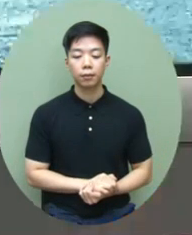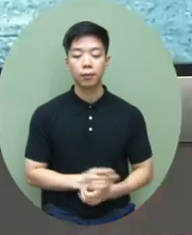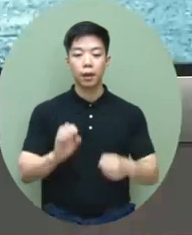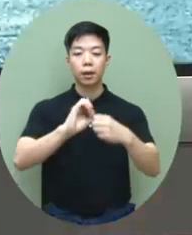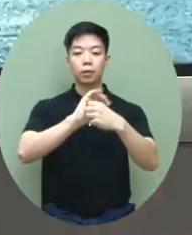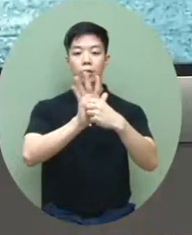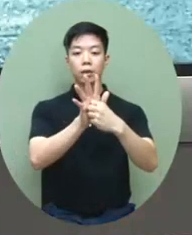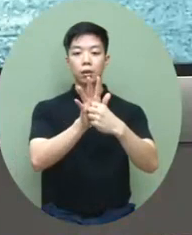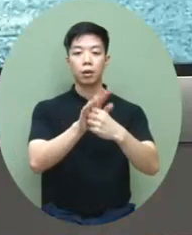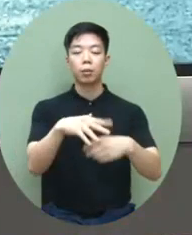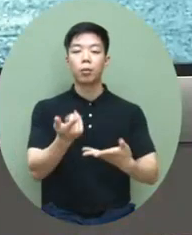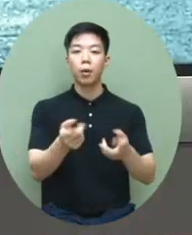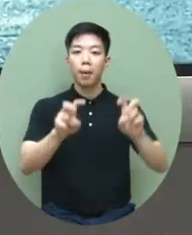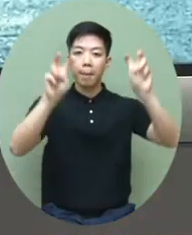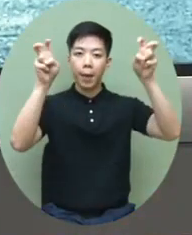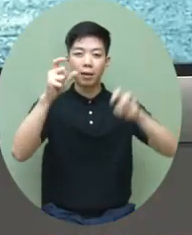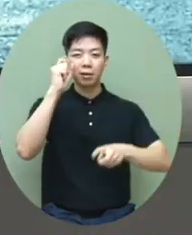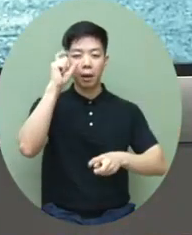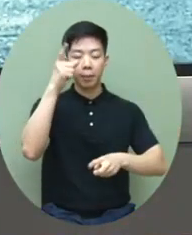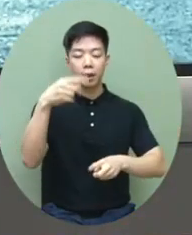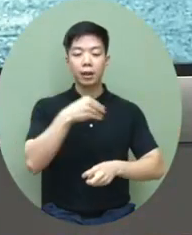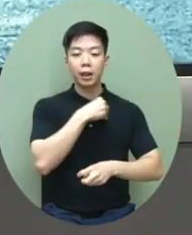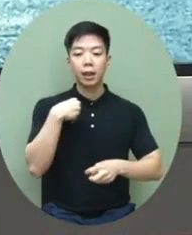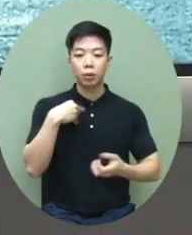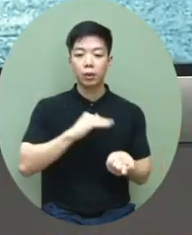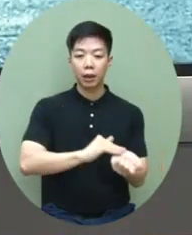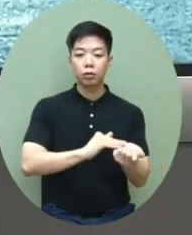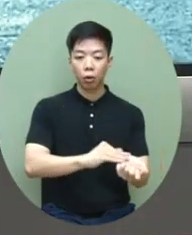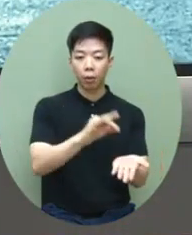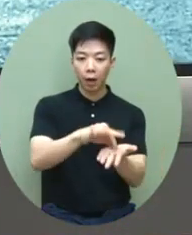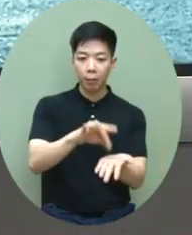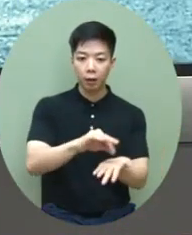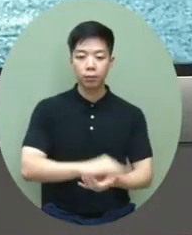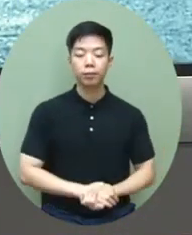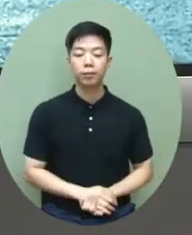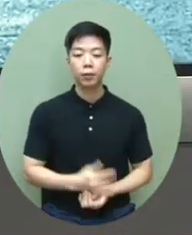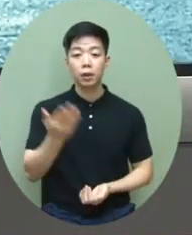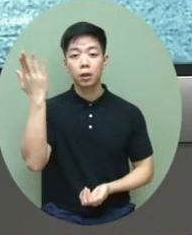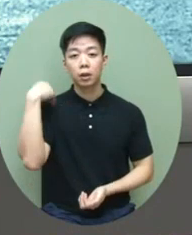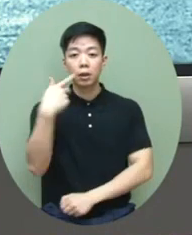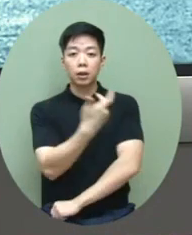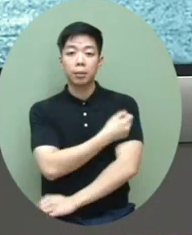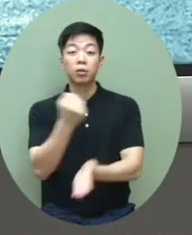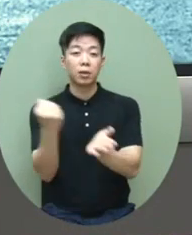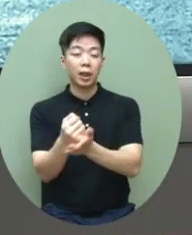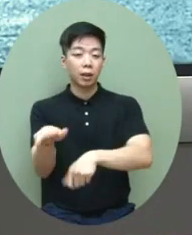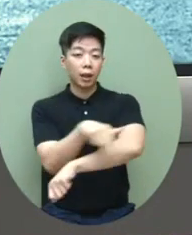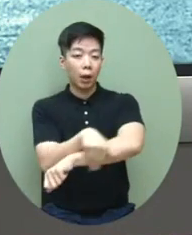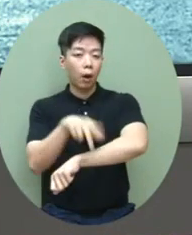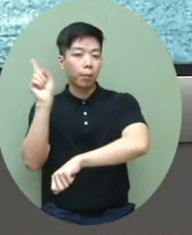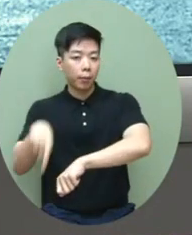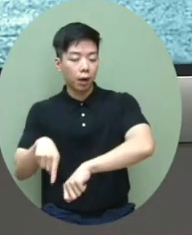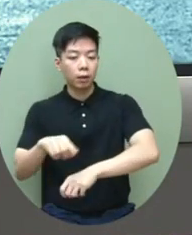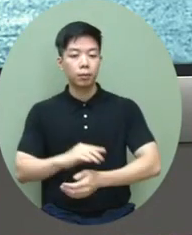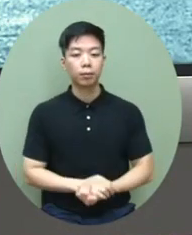診所嗰、那個咧，我諗同之前咧，大家都記得我哋行呢個疫苗通行證啦。就衞生署有一啲地方係啦，咁醫管局咧最主